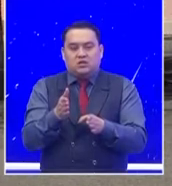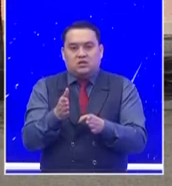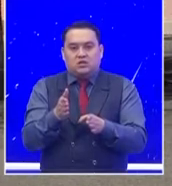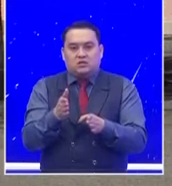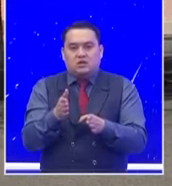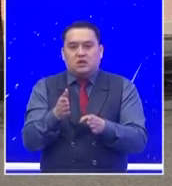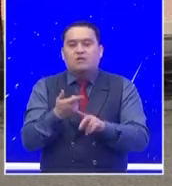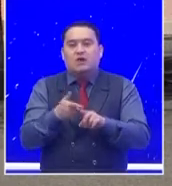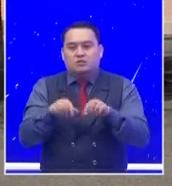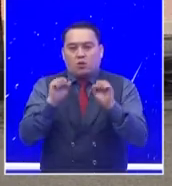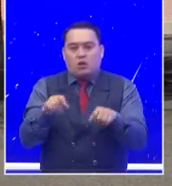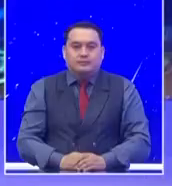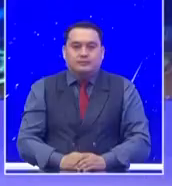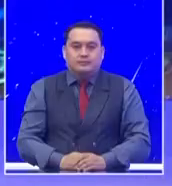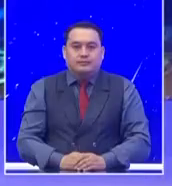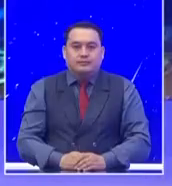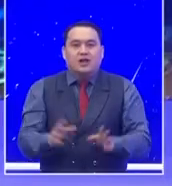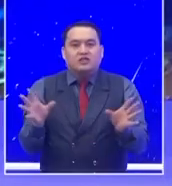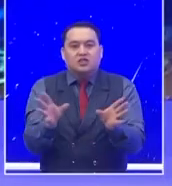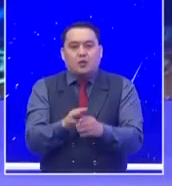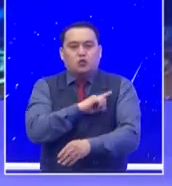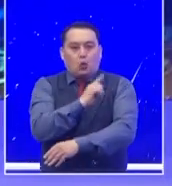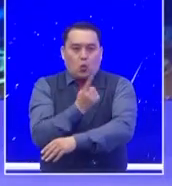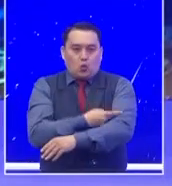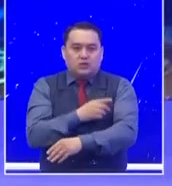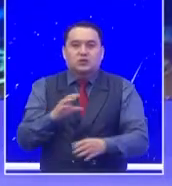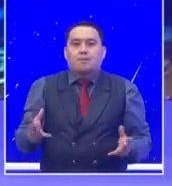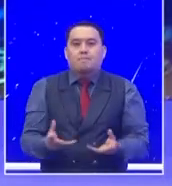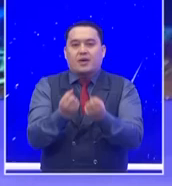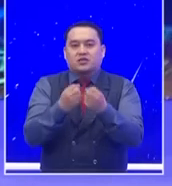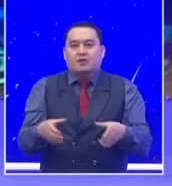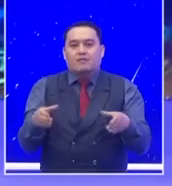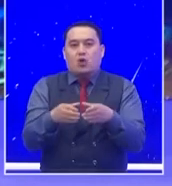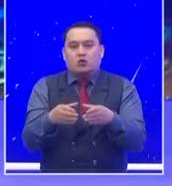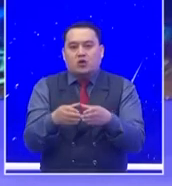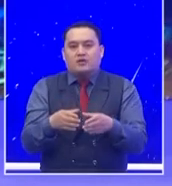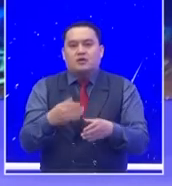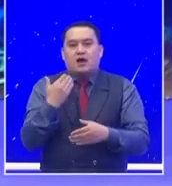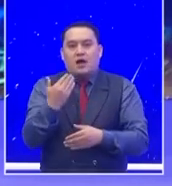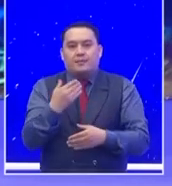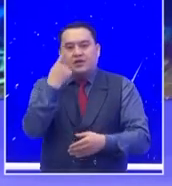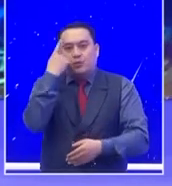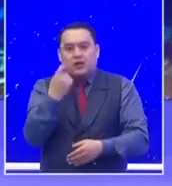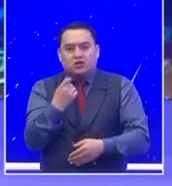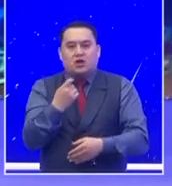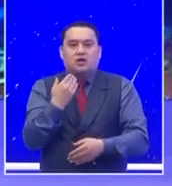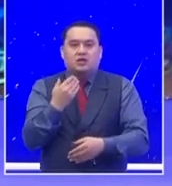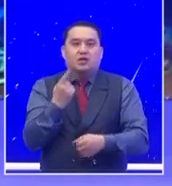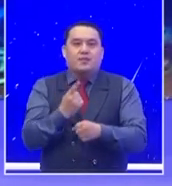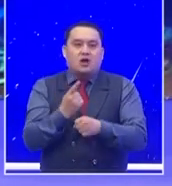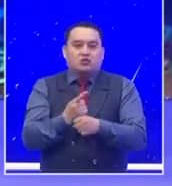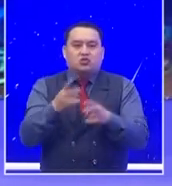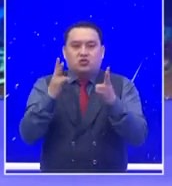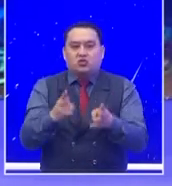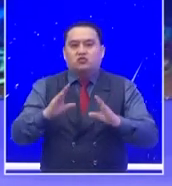неустойчив и он обманчив совместными усилиями спасатели и волонтеры объединились для предупреждения и недопущения